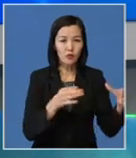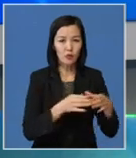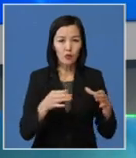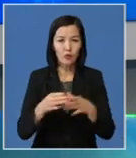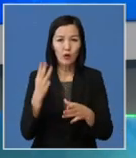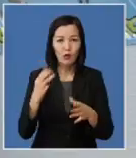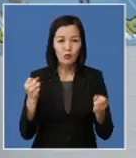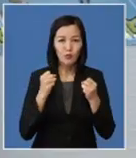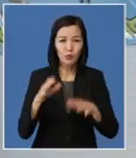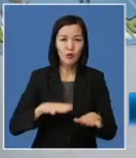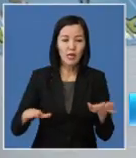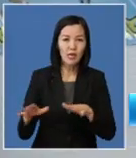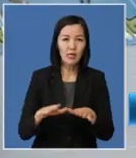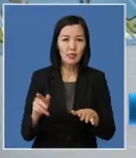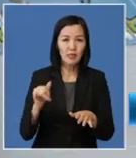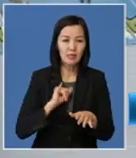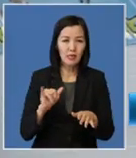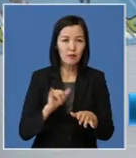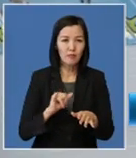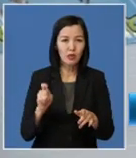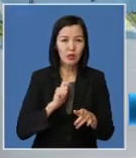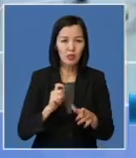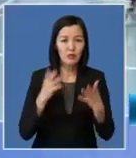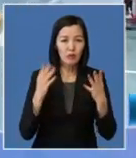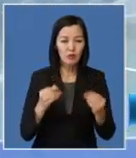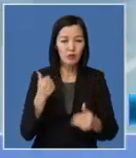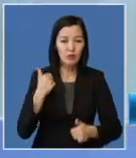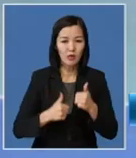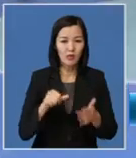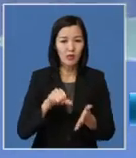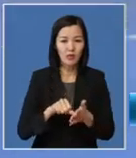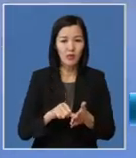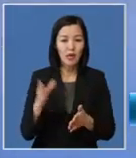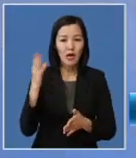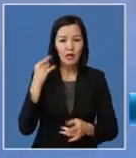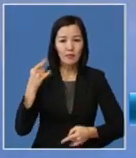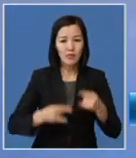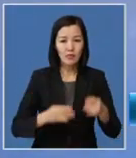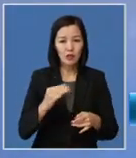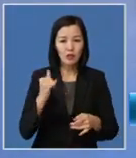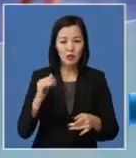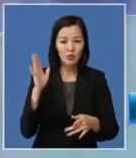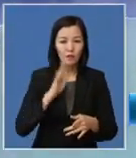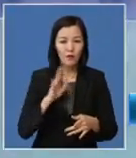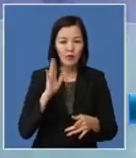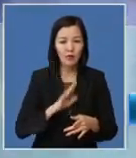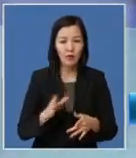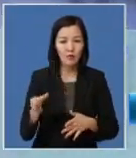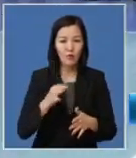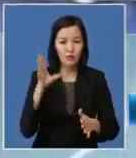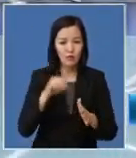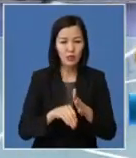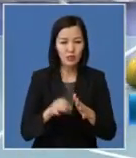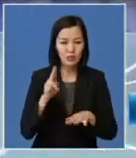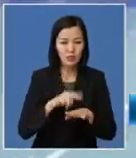бөлініп, 3 спорт алаңында сенбі жексенбі күндері шеберлік байқасады. Бұл тізімде Алматы Телеком, Жетісу Водоканал, облыстық ішкі істер департаментінің